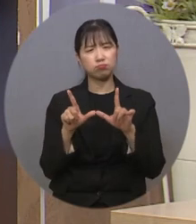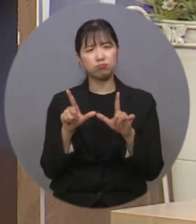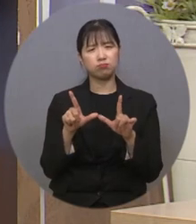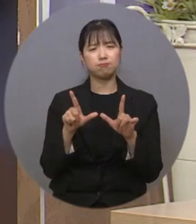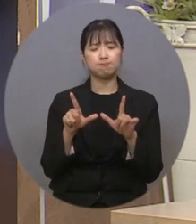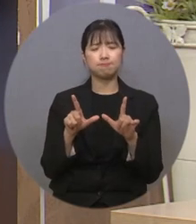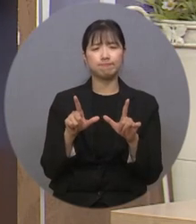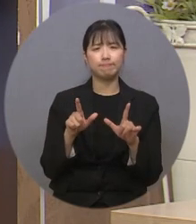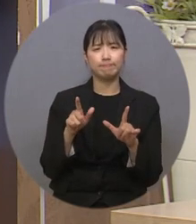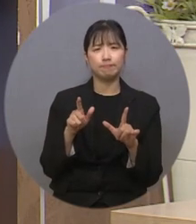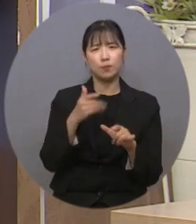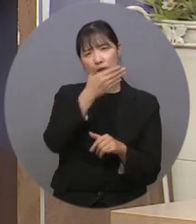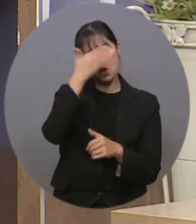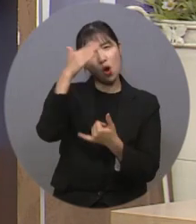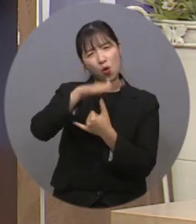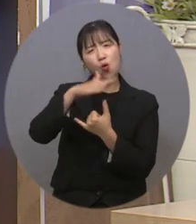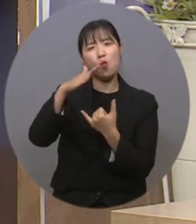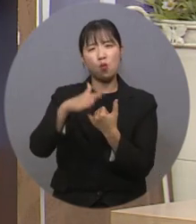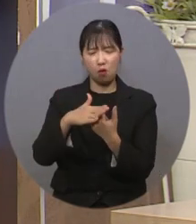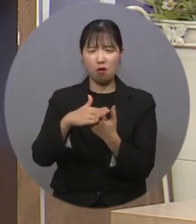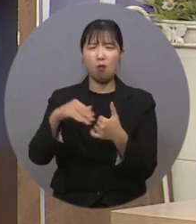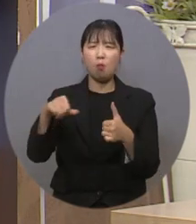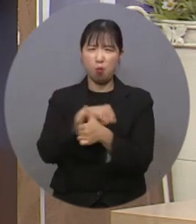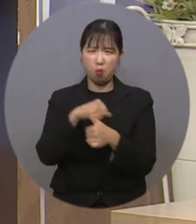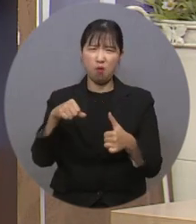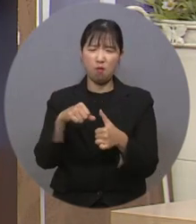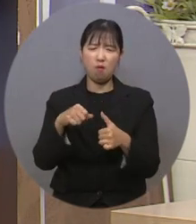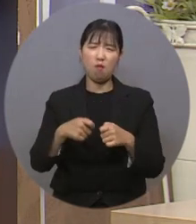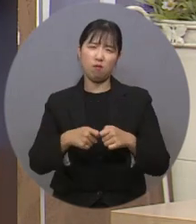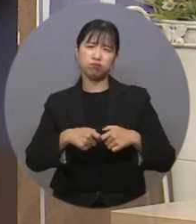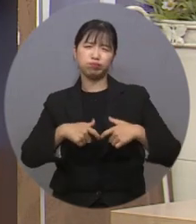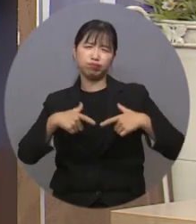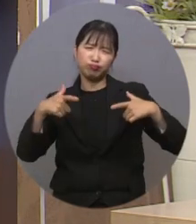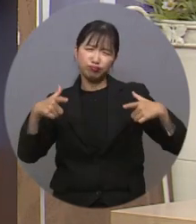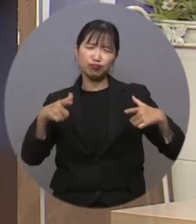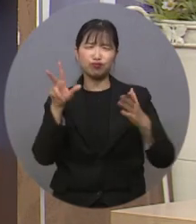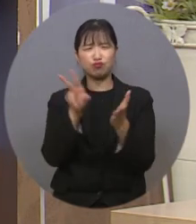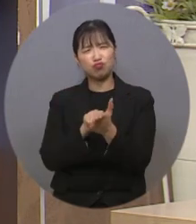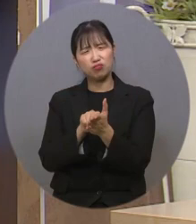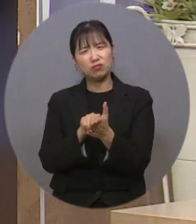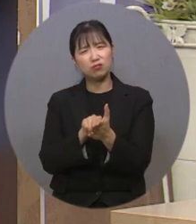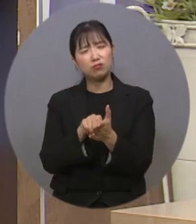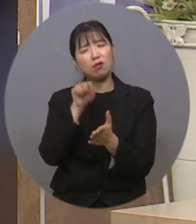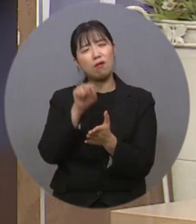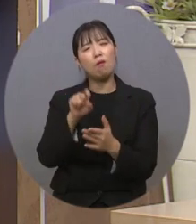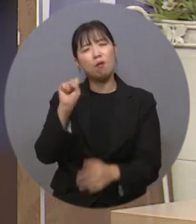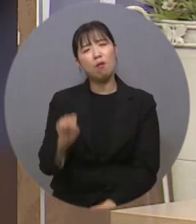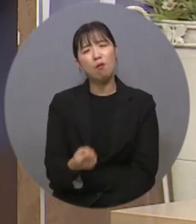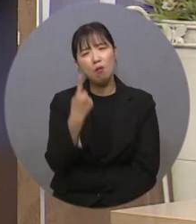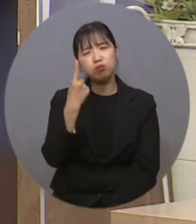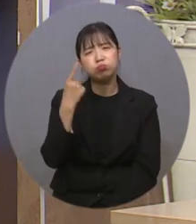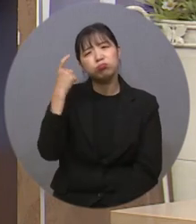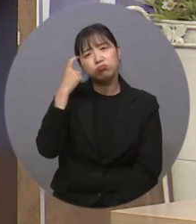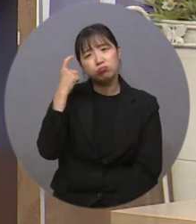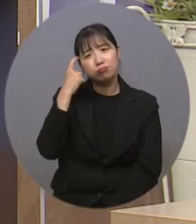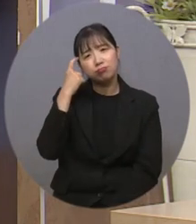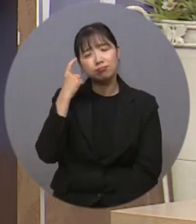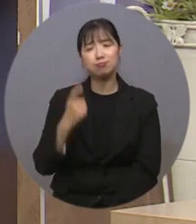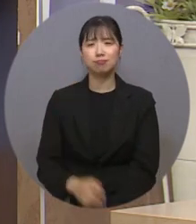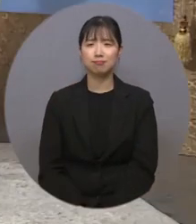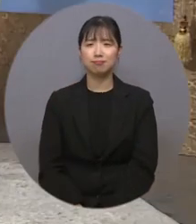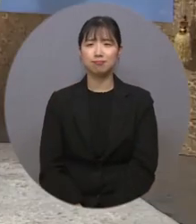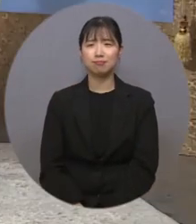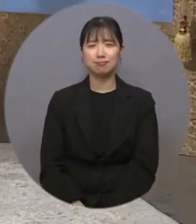이러한 좀 이 청소년들의 폭력이 계속해서 이슈가 되고 있는 원인이 좀 무엇일까요?